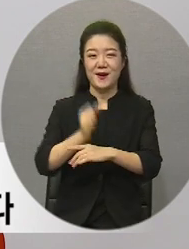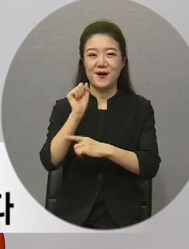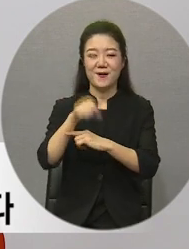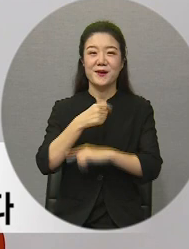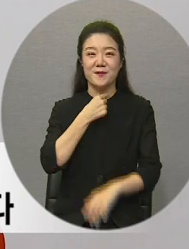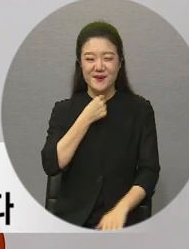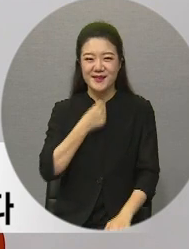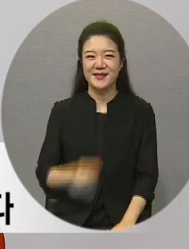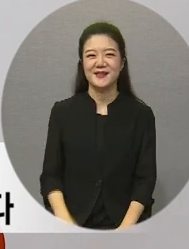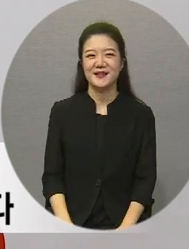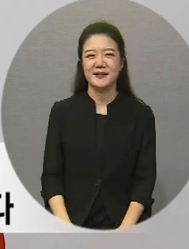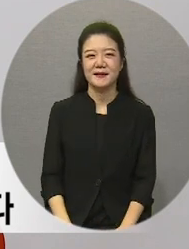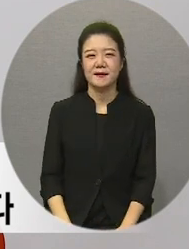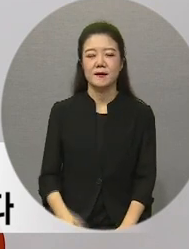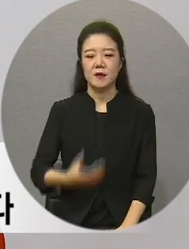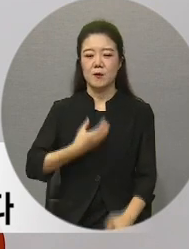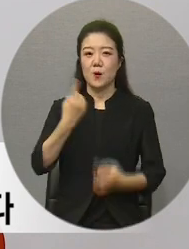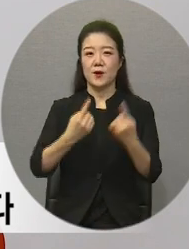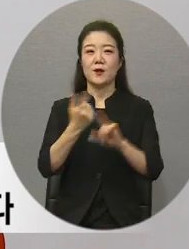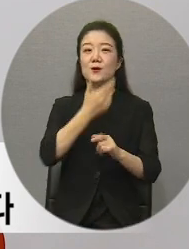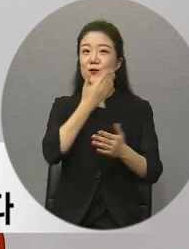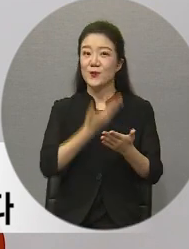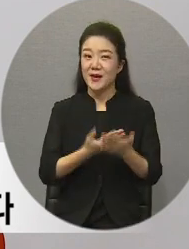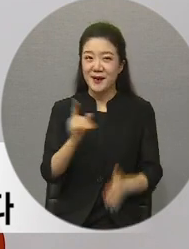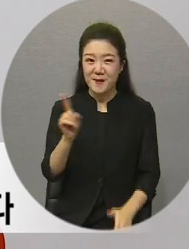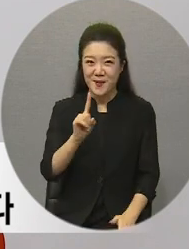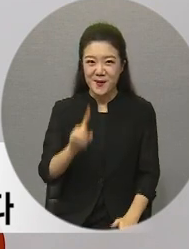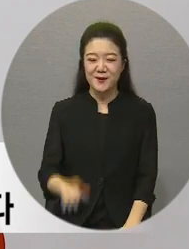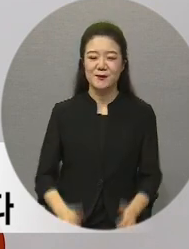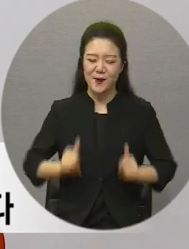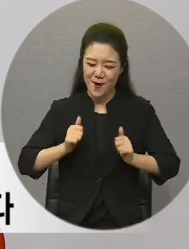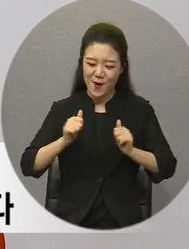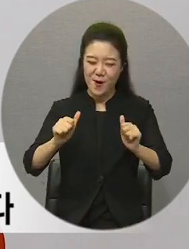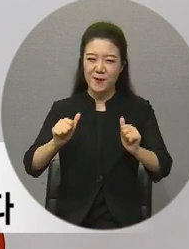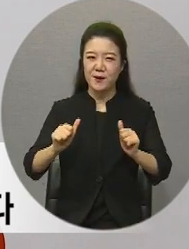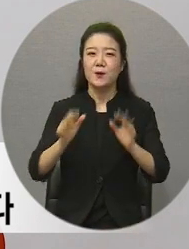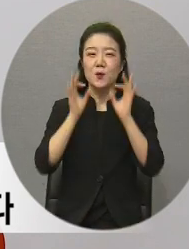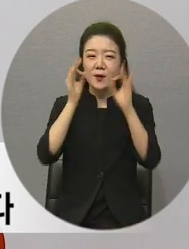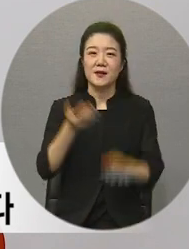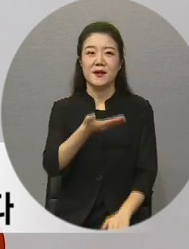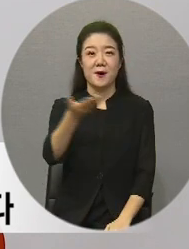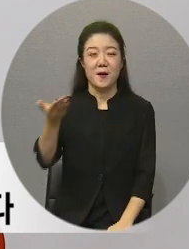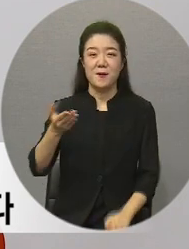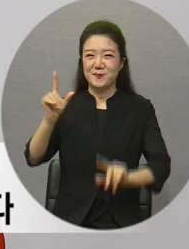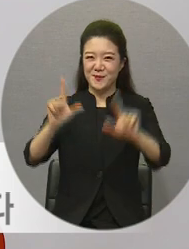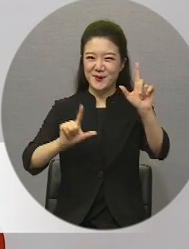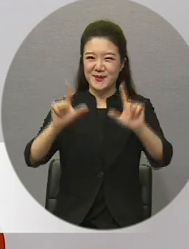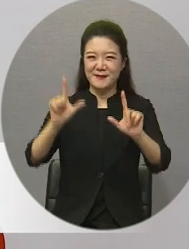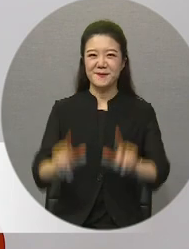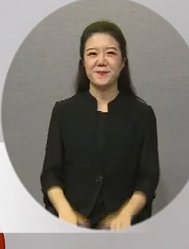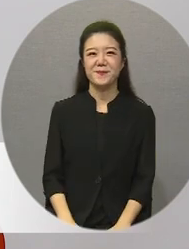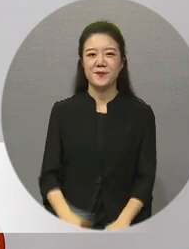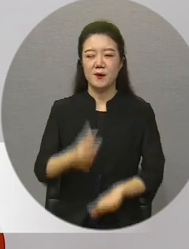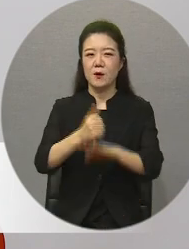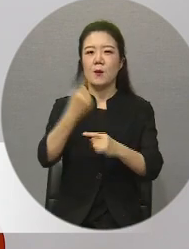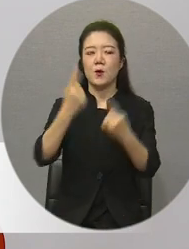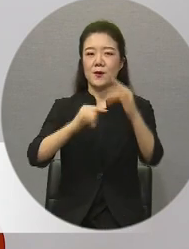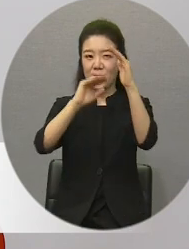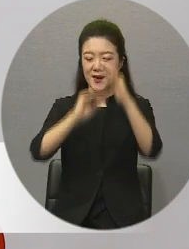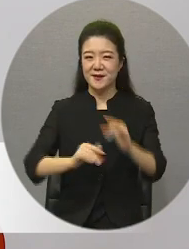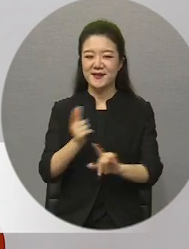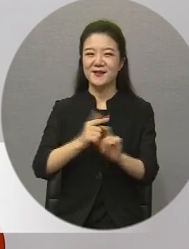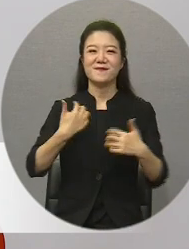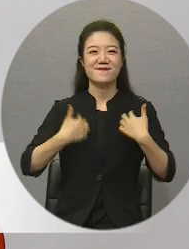기원합니다. 메달보다 더 중요한 것은 최선을 다하는 여러분의 도전정신일 것입니다. 결과보다 과정을